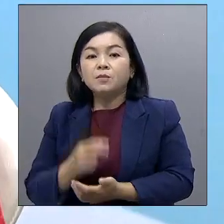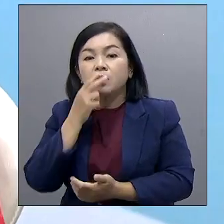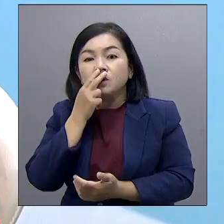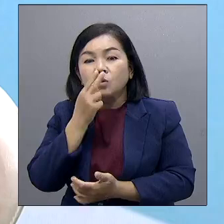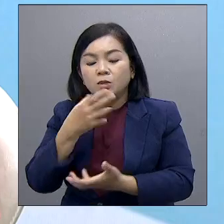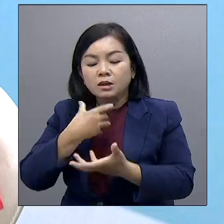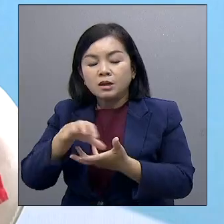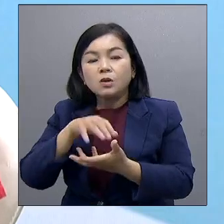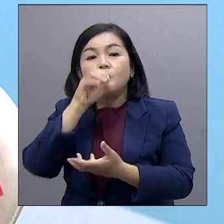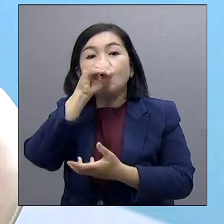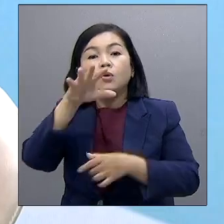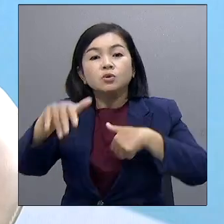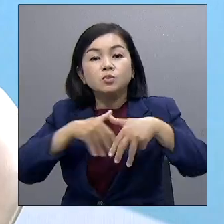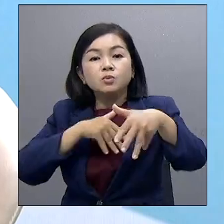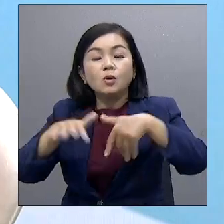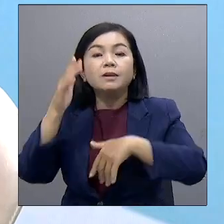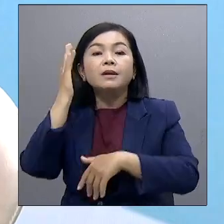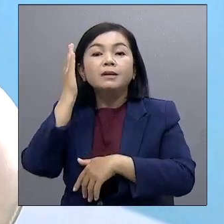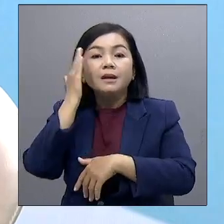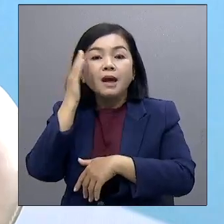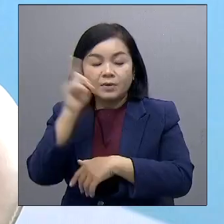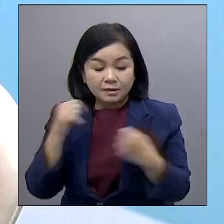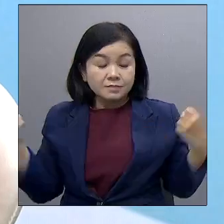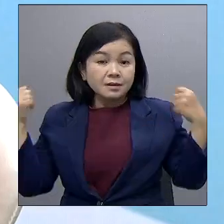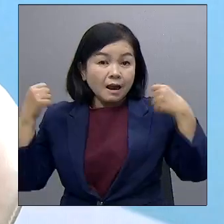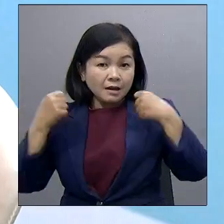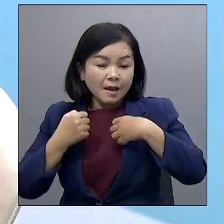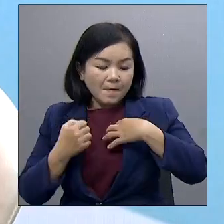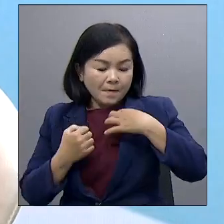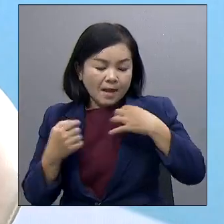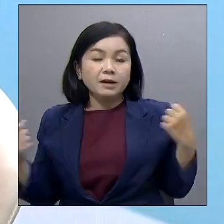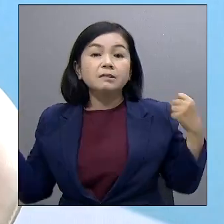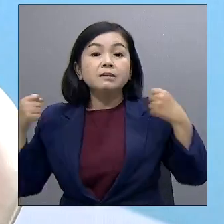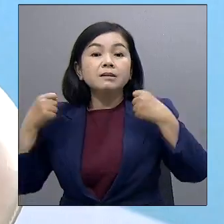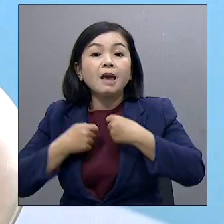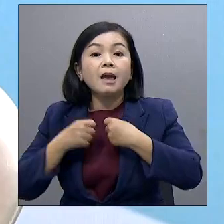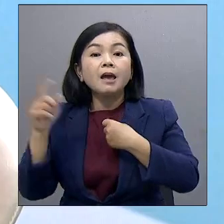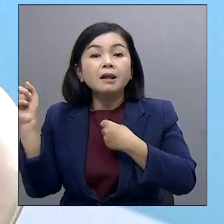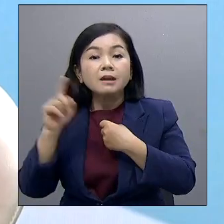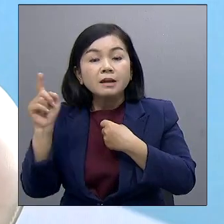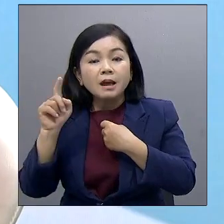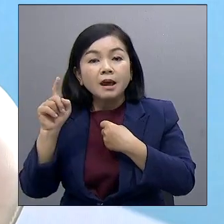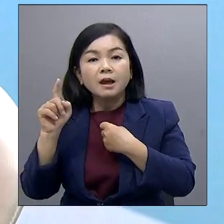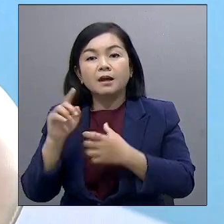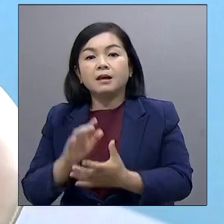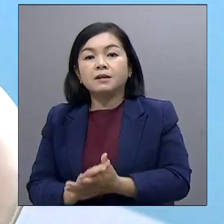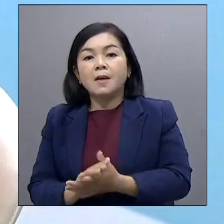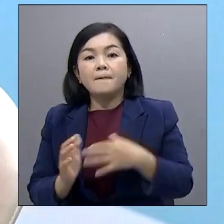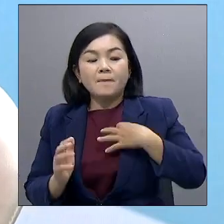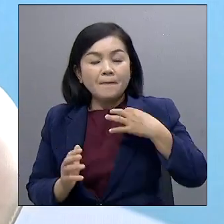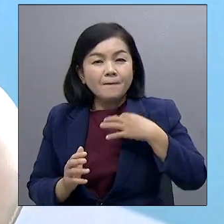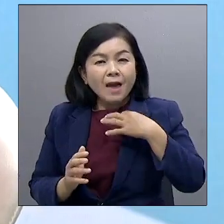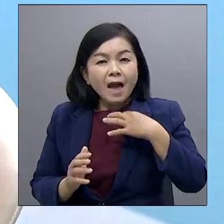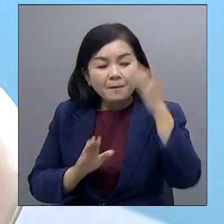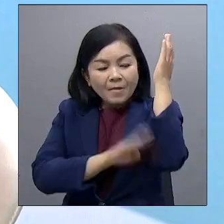ไปวันนี้ยุ้ยและพี่ปูเป้ของเรานะคะเราสวมใส่นะคะผ้าที่เป็นเอกลักษณ์ของจังหวัดพังงาที่มีชื่อว่าผ้าลาย